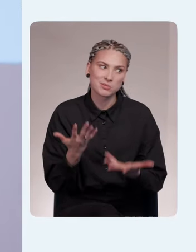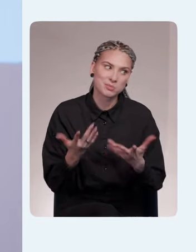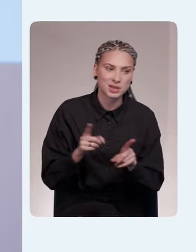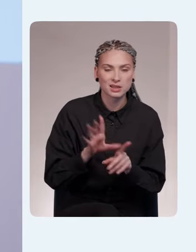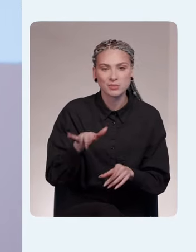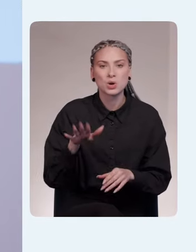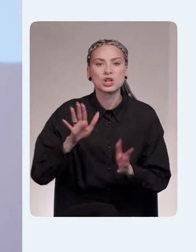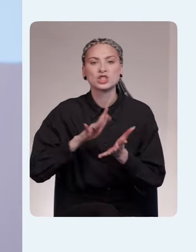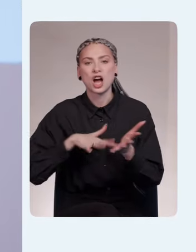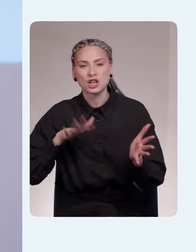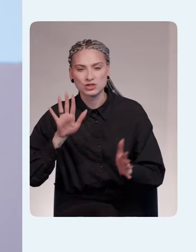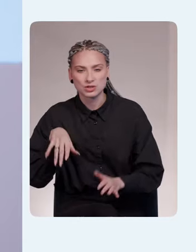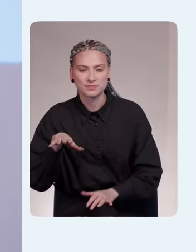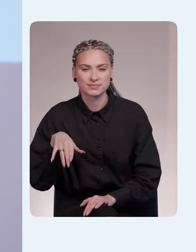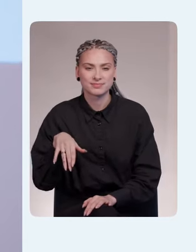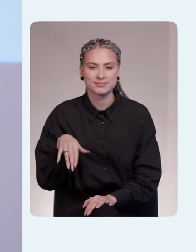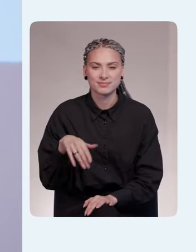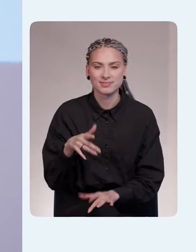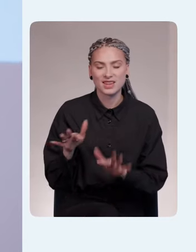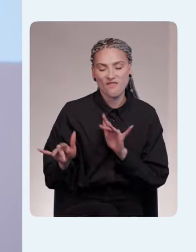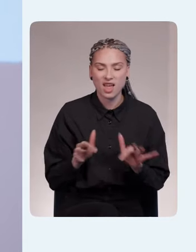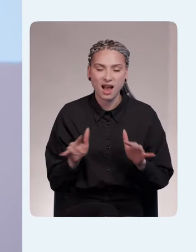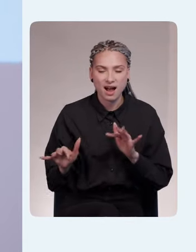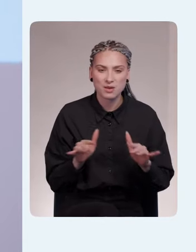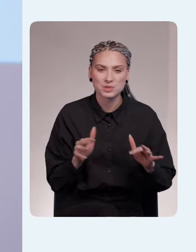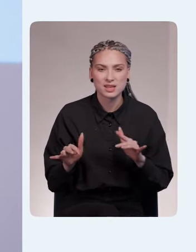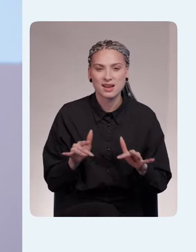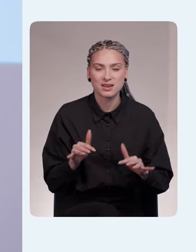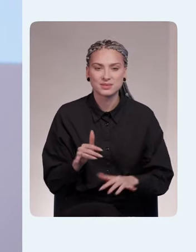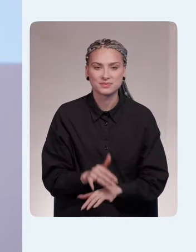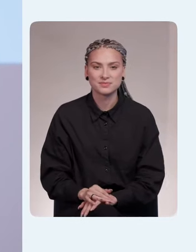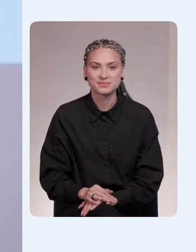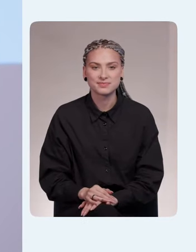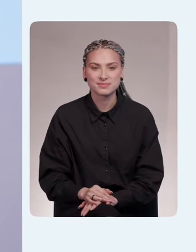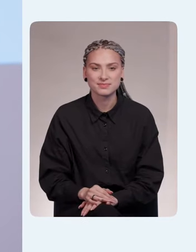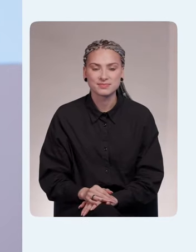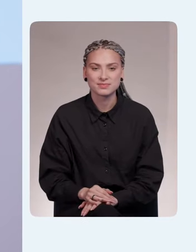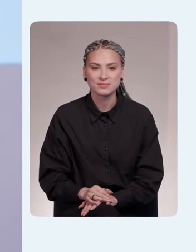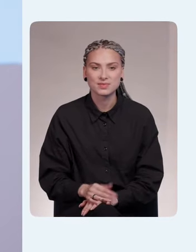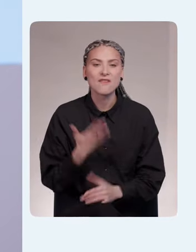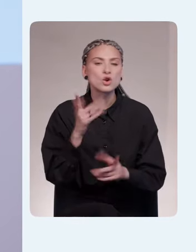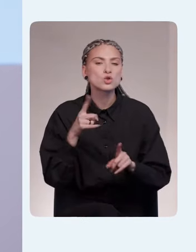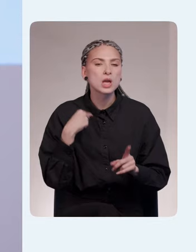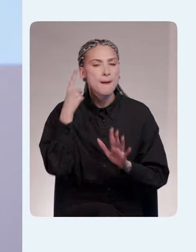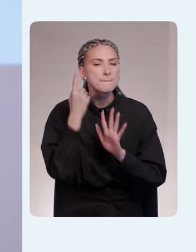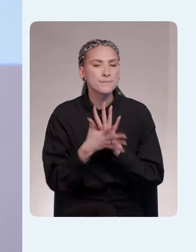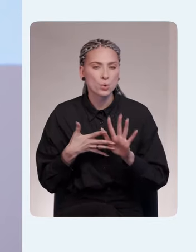и дальше Кадышеву слушаем, все, грамотно двигаемся. И вот что я понял,